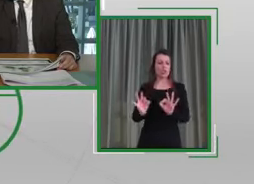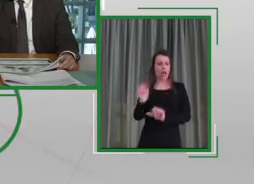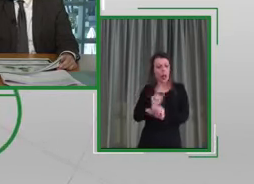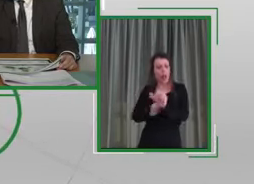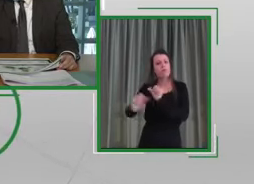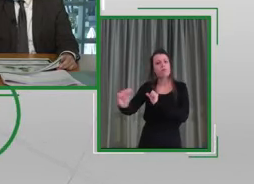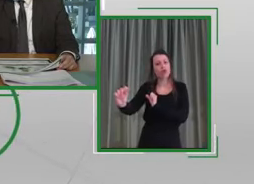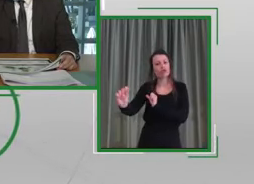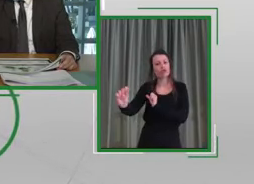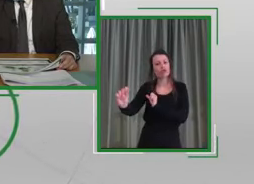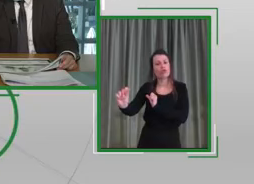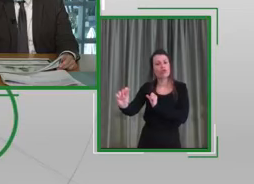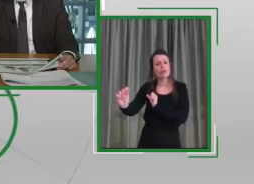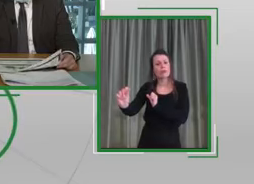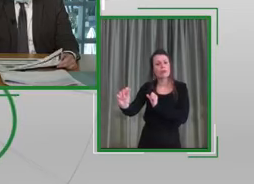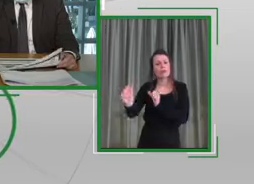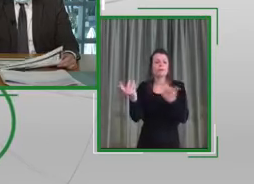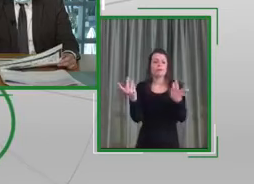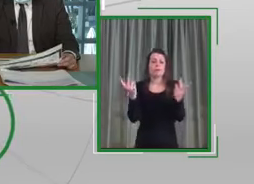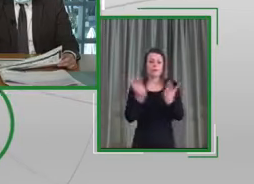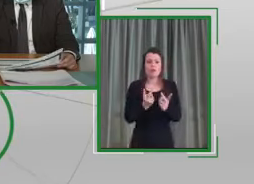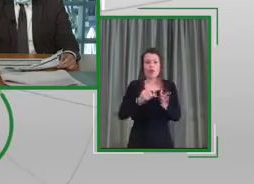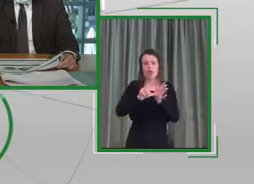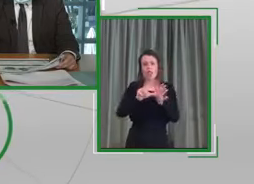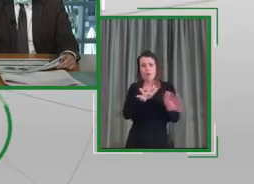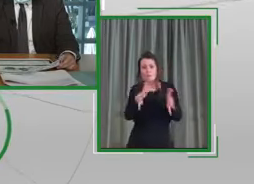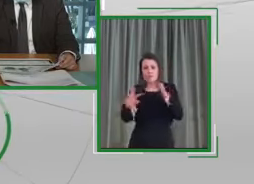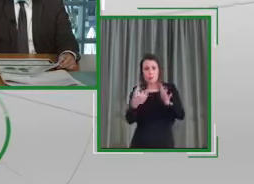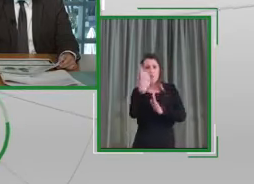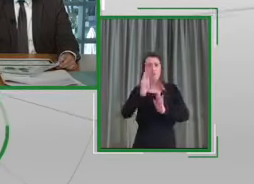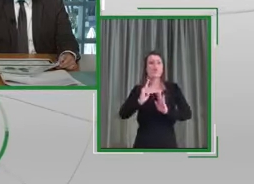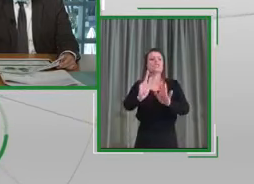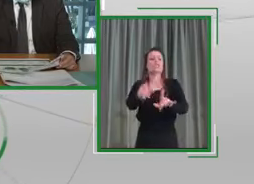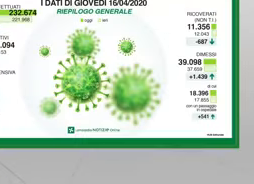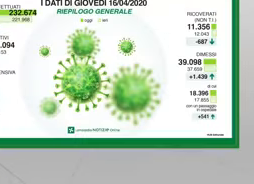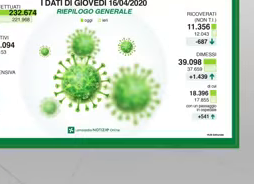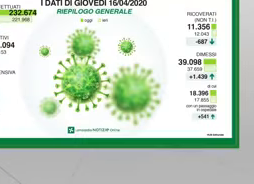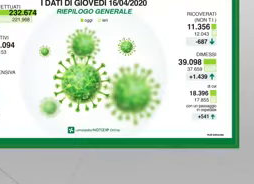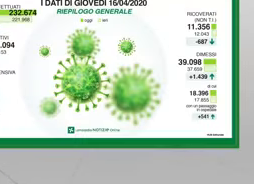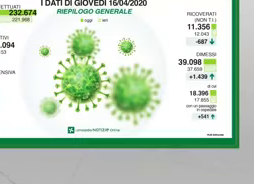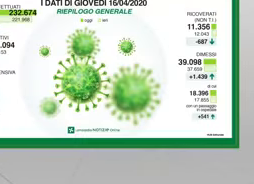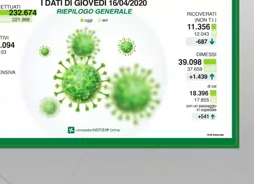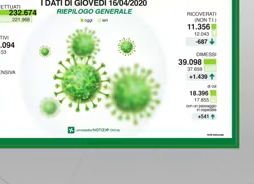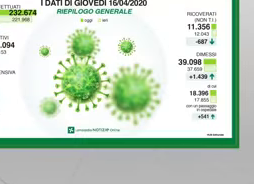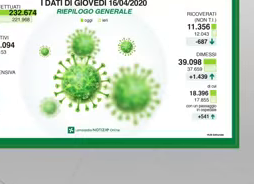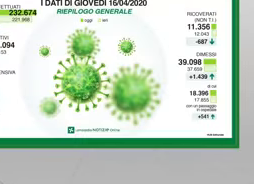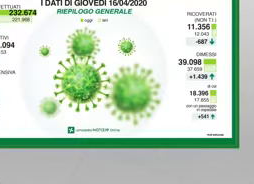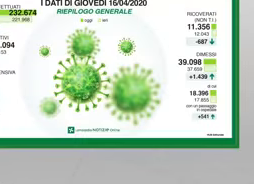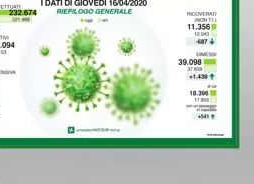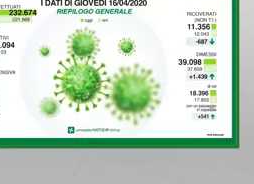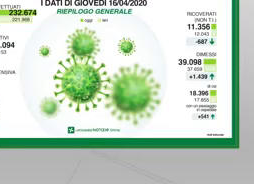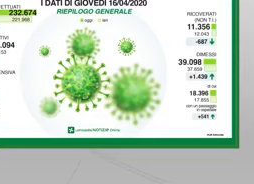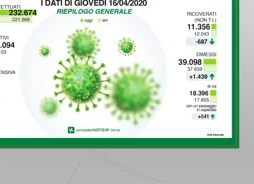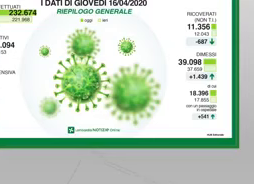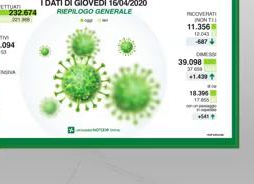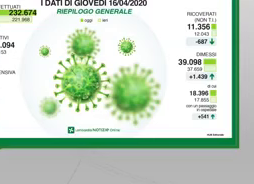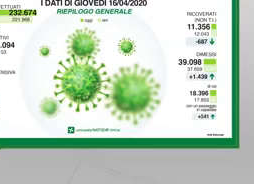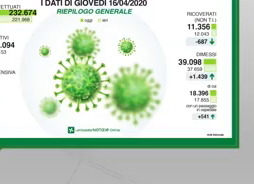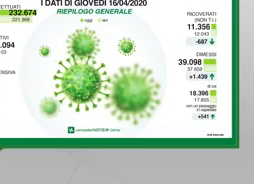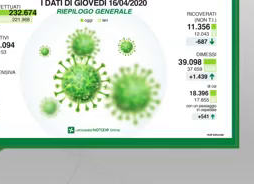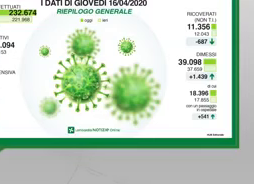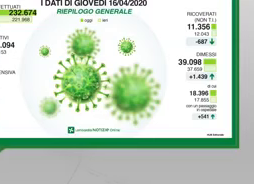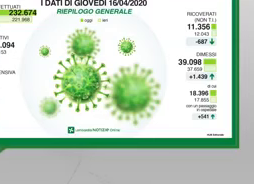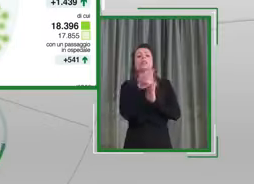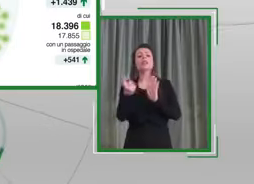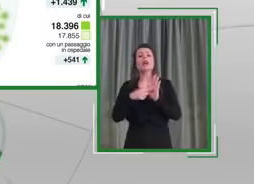questo modo il tempo è una settimana per aggiornare l'applicazione quindi stavamo dicendo i dati di giovedì